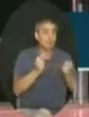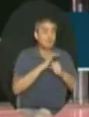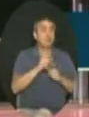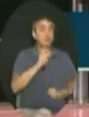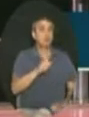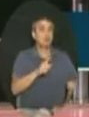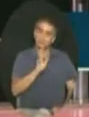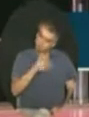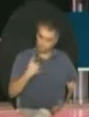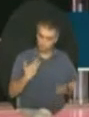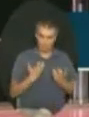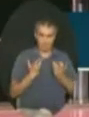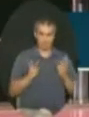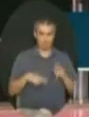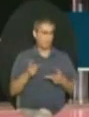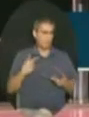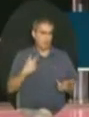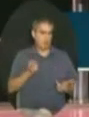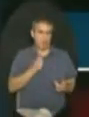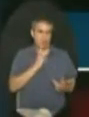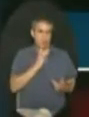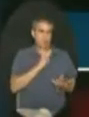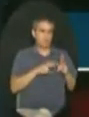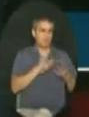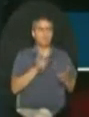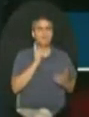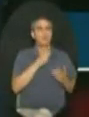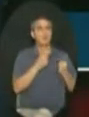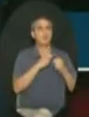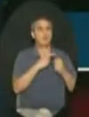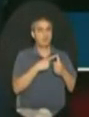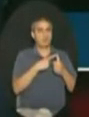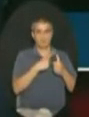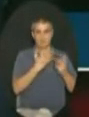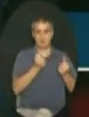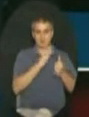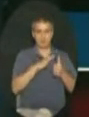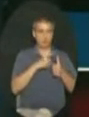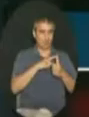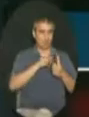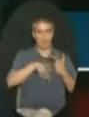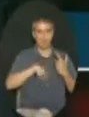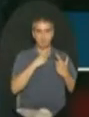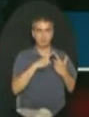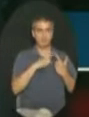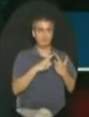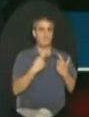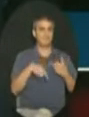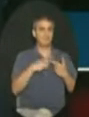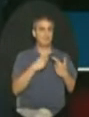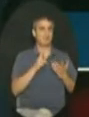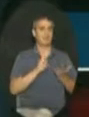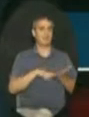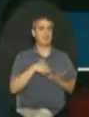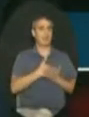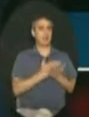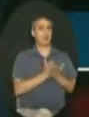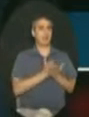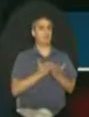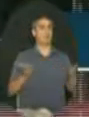השואה, ואתה יודע מה, יש לנו כלים לטפל בהם, ואנחנו לא מספיק מטפלים בהם. אז אולי נמנה את שם הוועדות. אחת זה לניצולי שואה, והוועדה השנייה לצדק